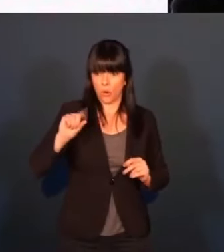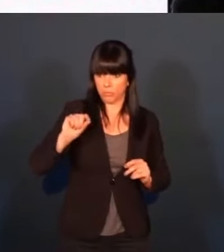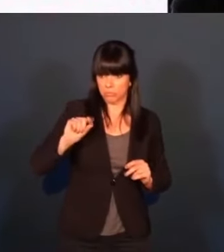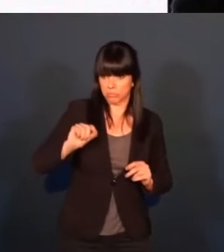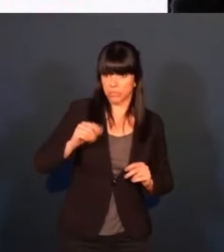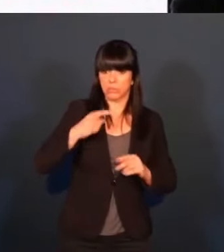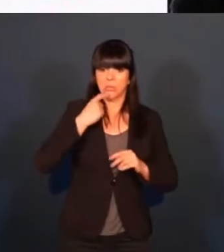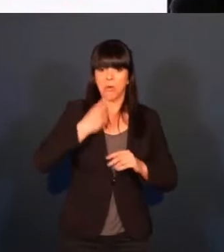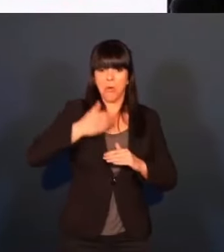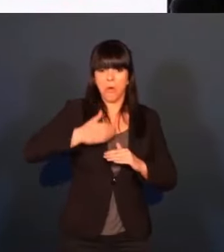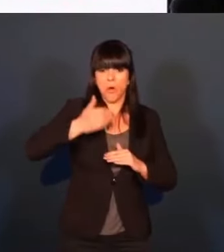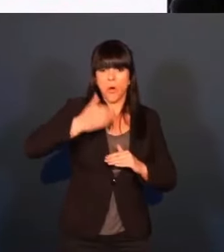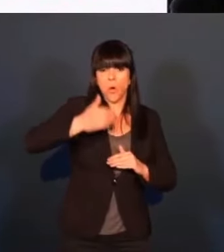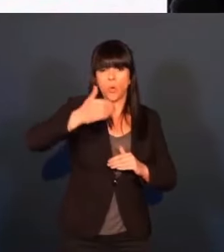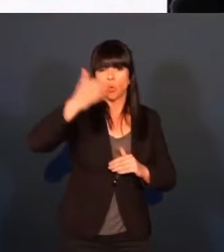напред.